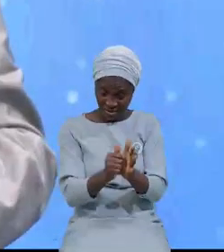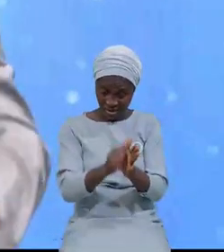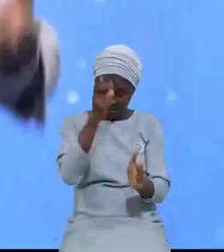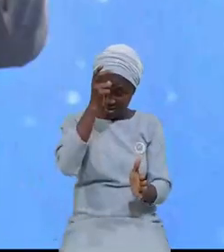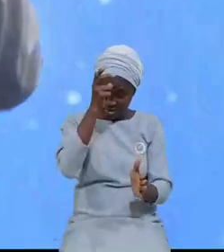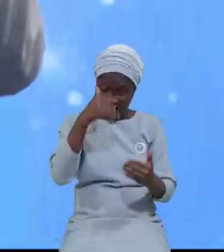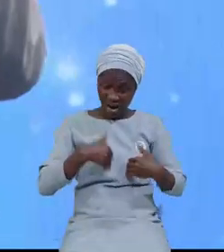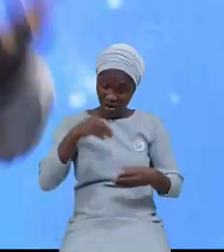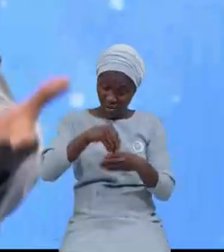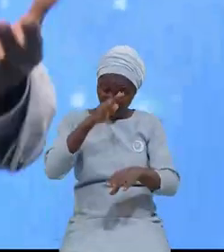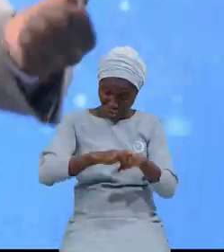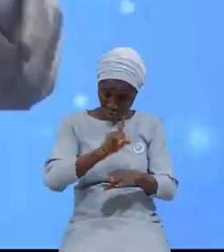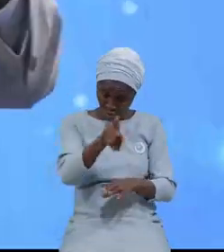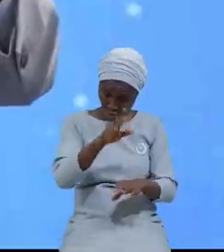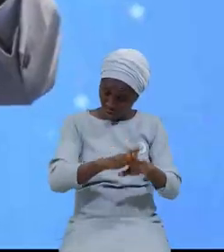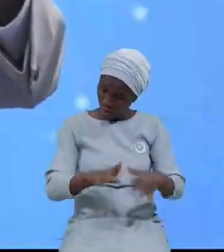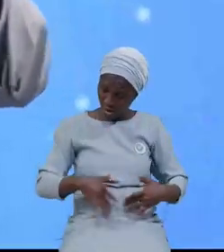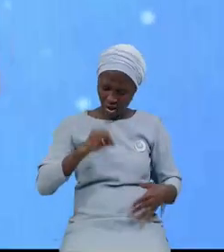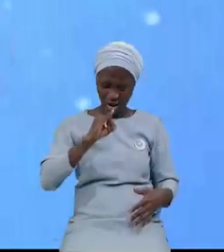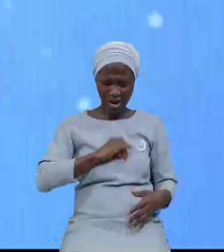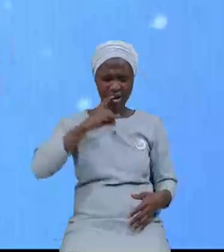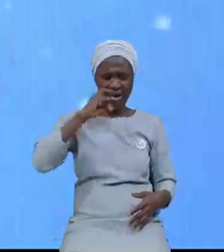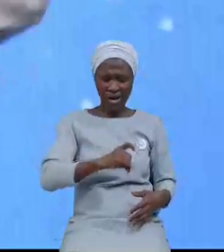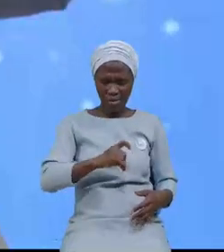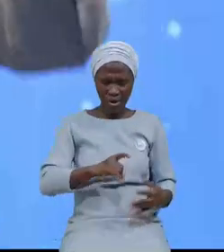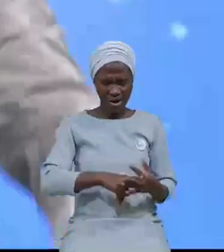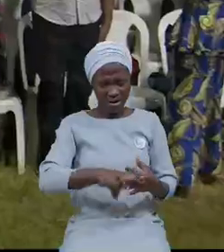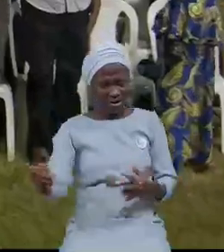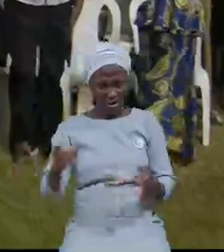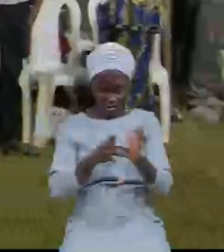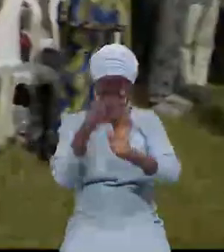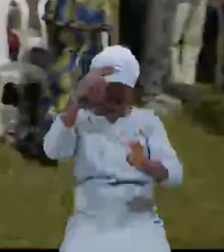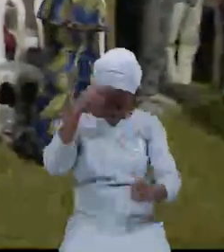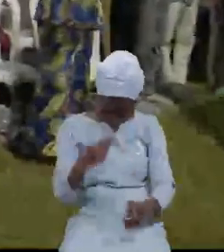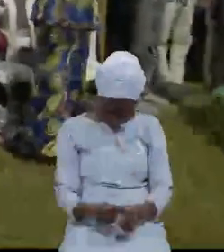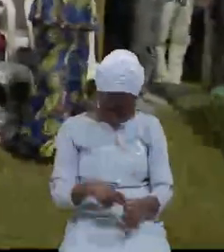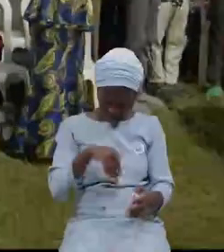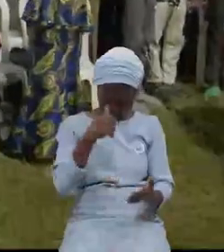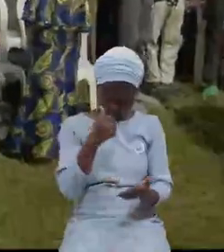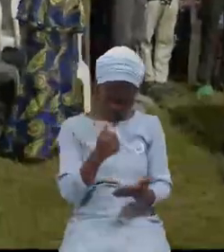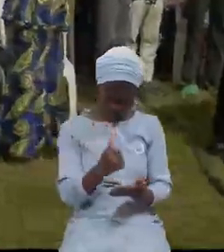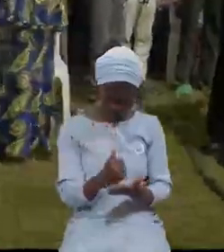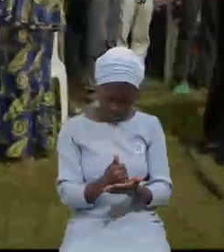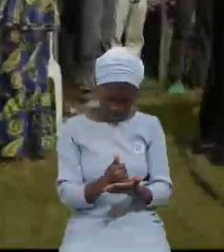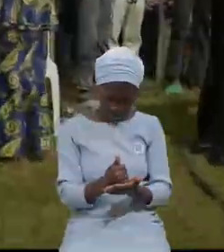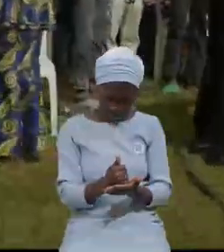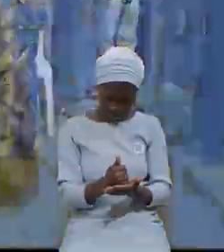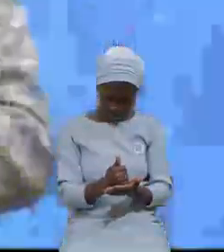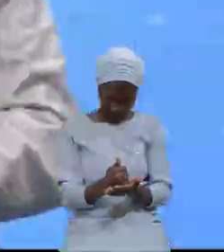le diable a placé sur ta vie je combat c'est parti au nom de